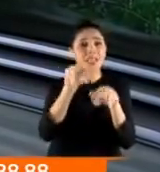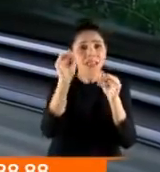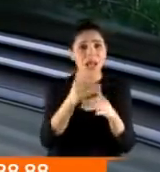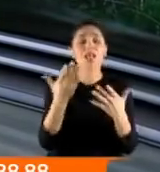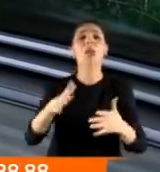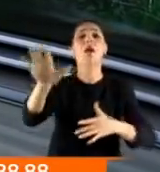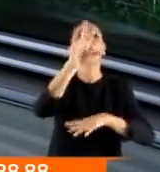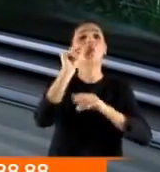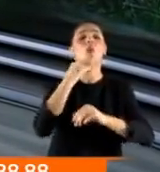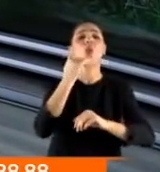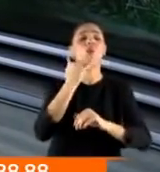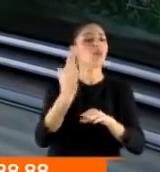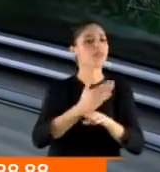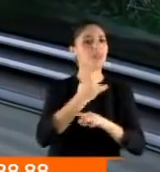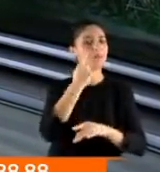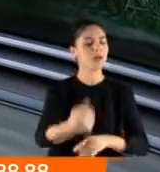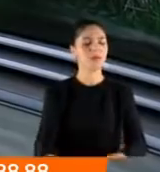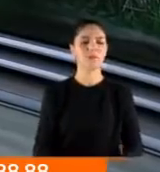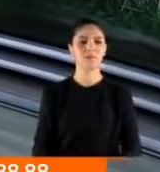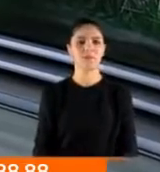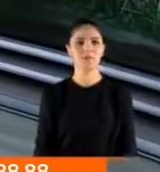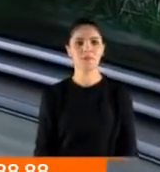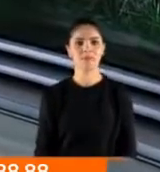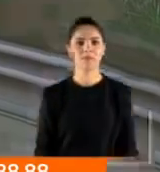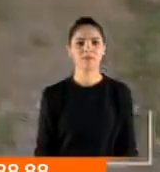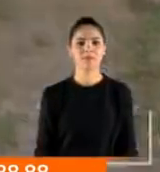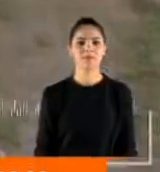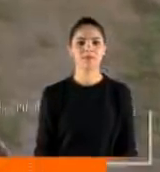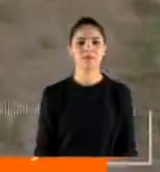hiçbirini uyku tutmuyor. Bakın neden.